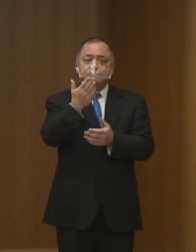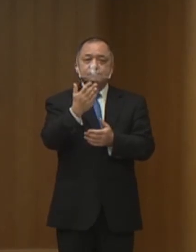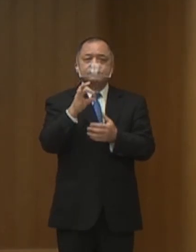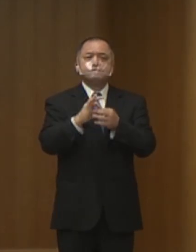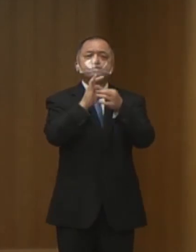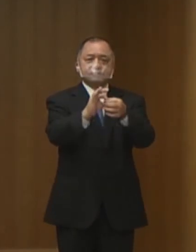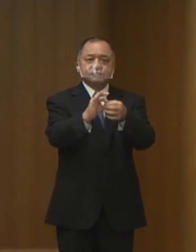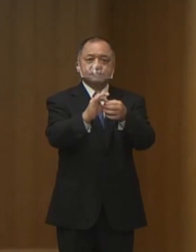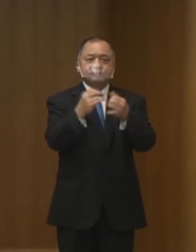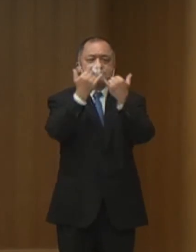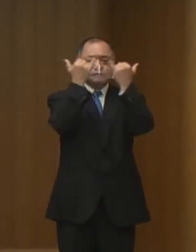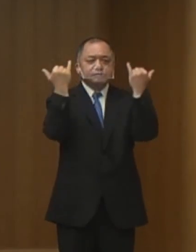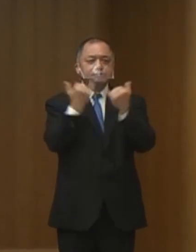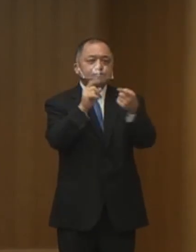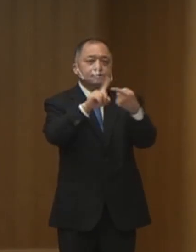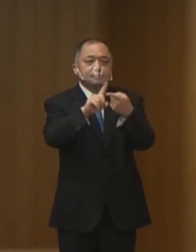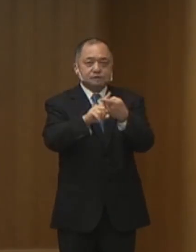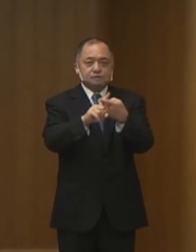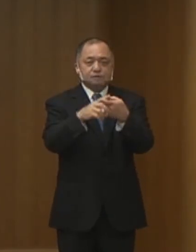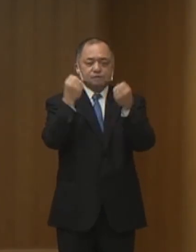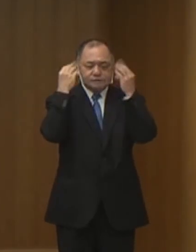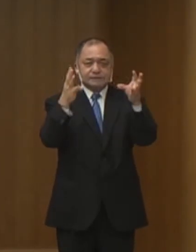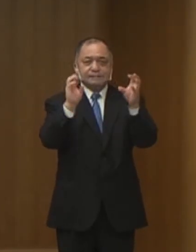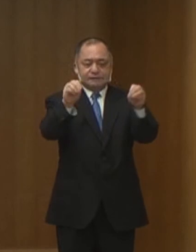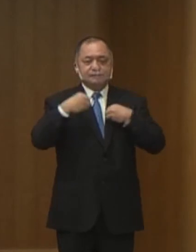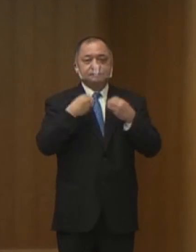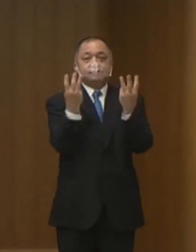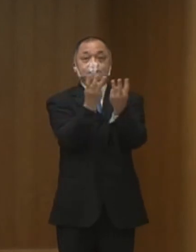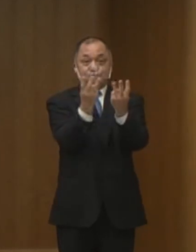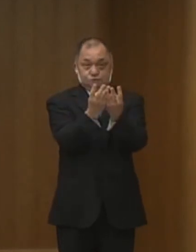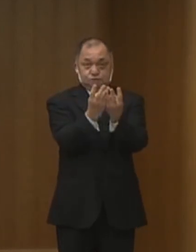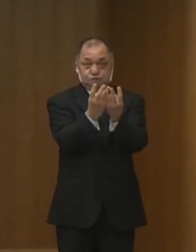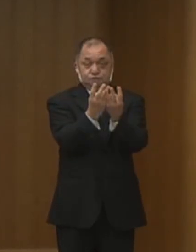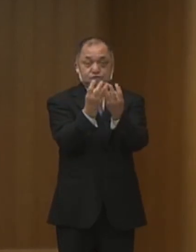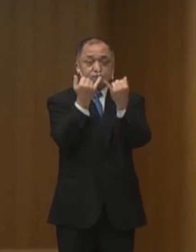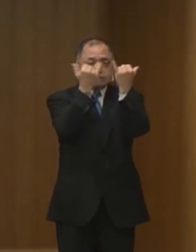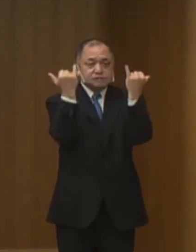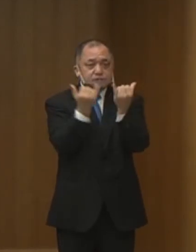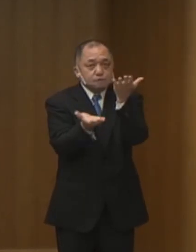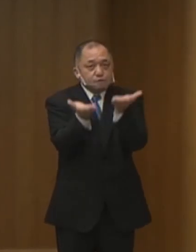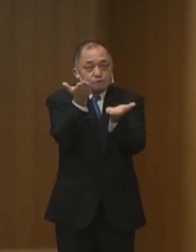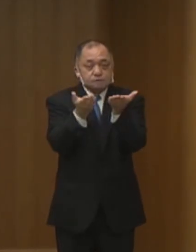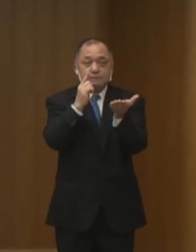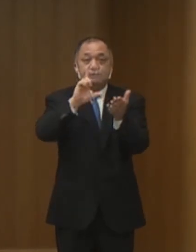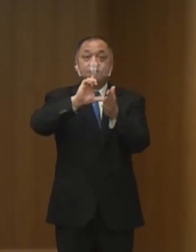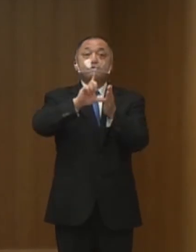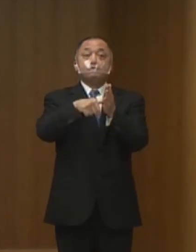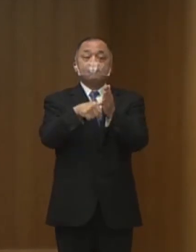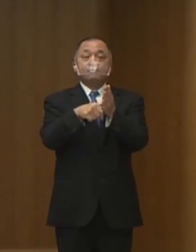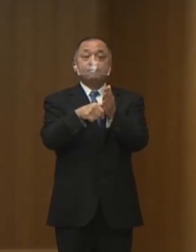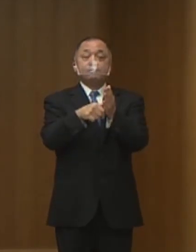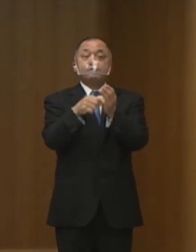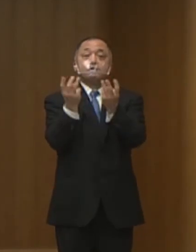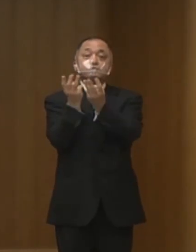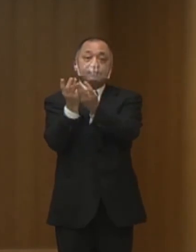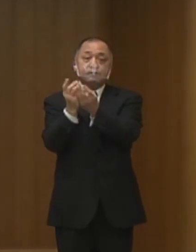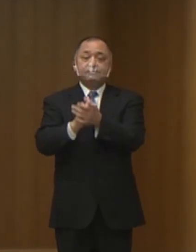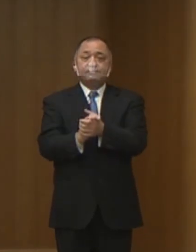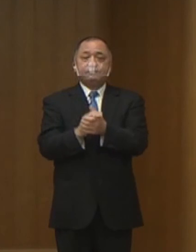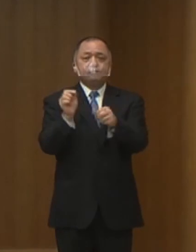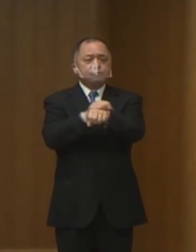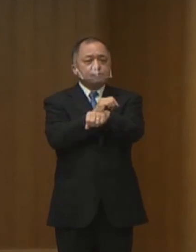き続き人口当たりの新規感染者数、人口に占めるその新規感染者数については、